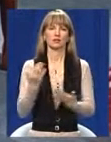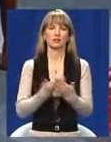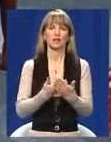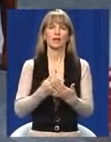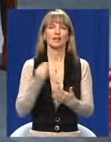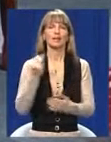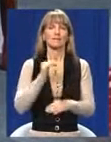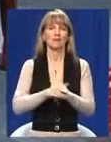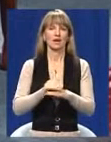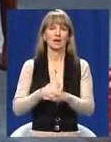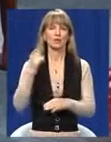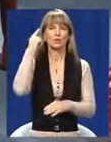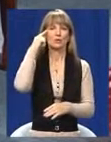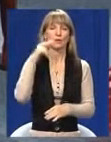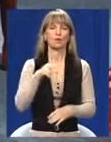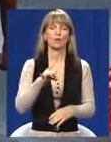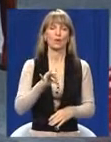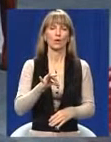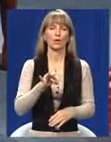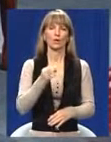фактів і дізнаємося про апетит більше.